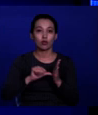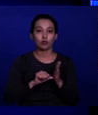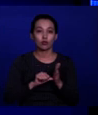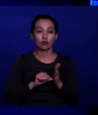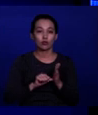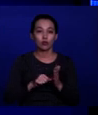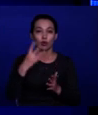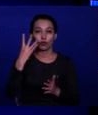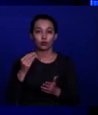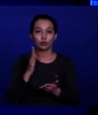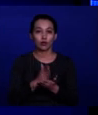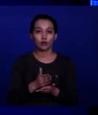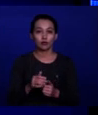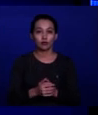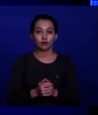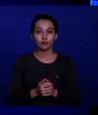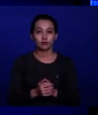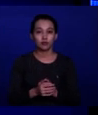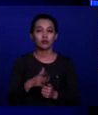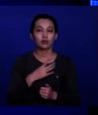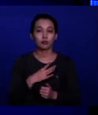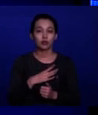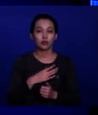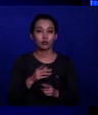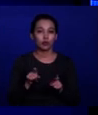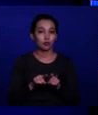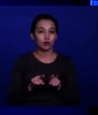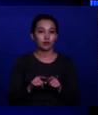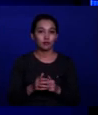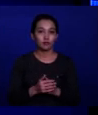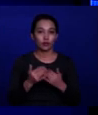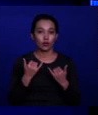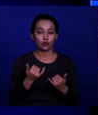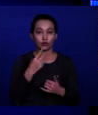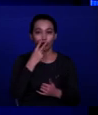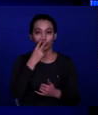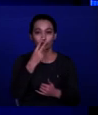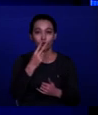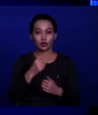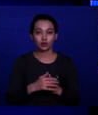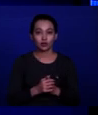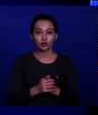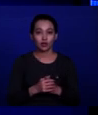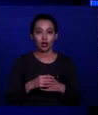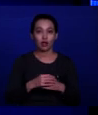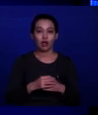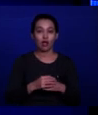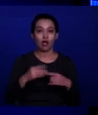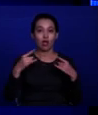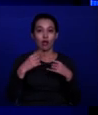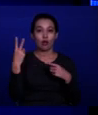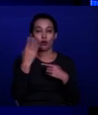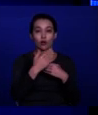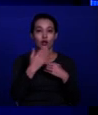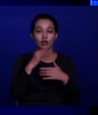366 sutkadan iborat. Nega shunday? Demak, hozirgi sizlarga namoyish etiladigan rolik orqali